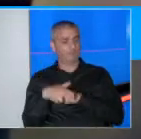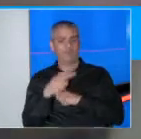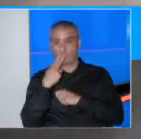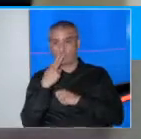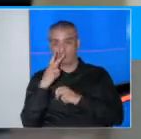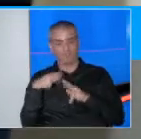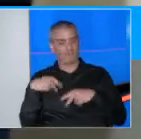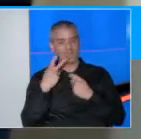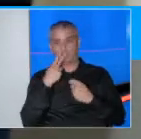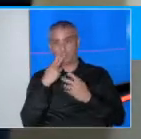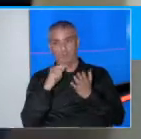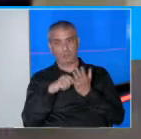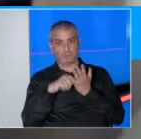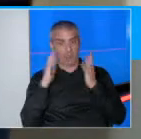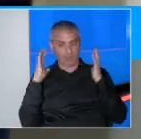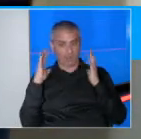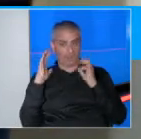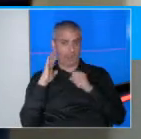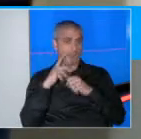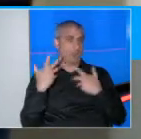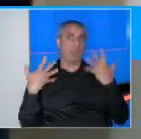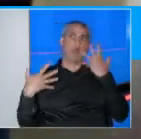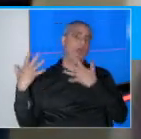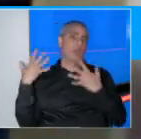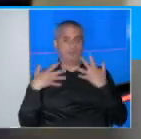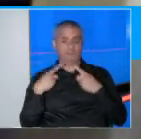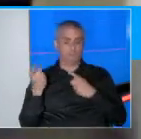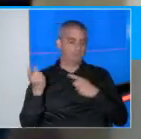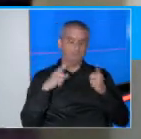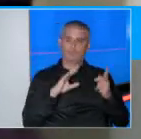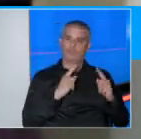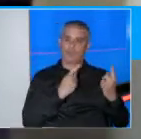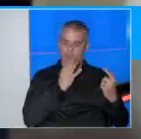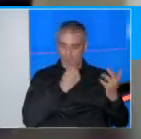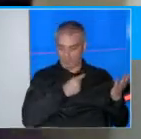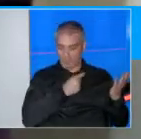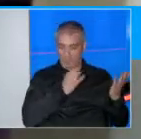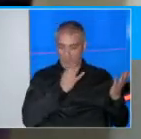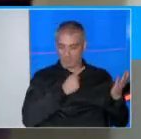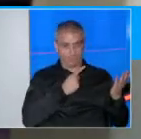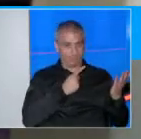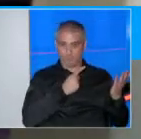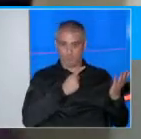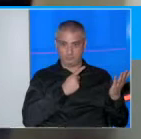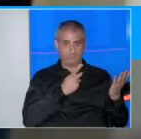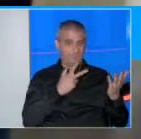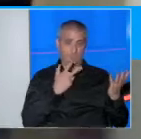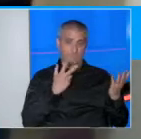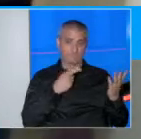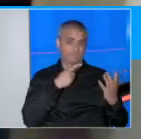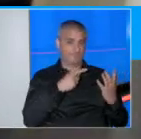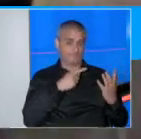לעשן וחזרו לעשן בעקבות הלחץ וחוסר הוודאות, לבין מה שקורה לבני הנוער. בני הנוער עוד לא מכורים. כן.